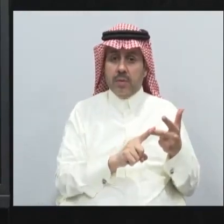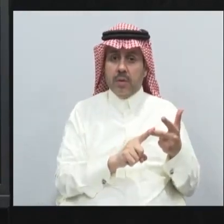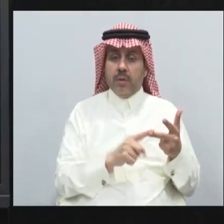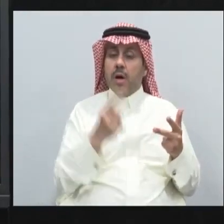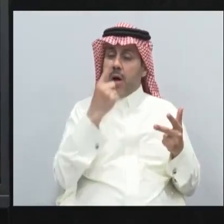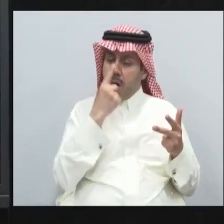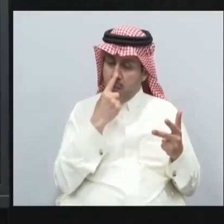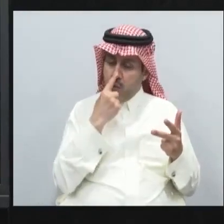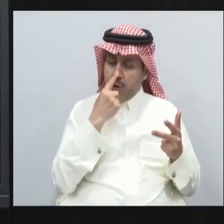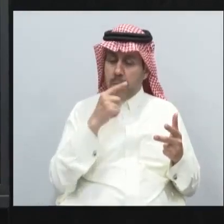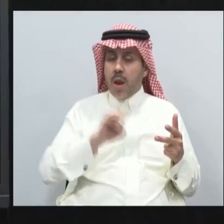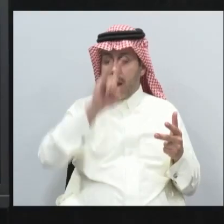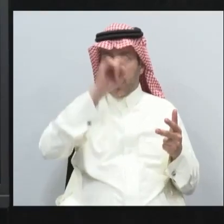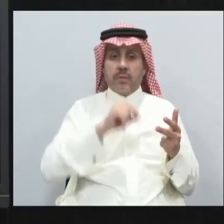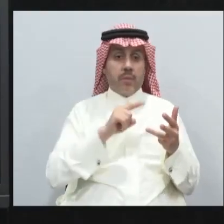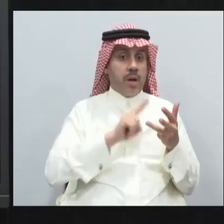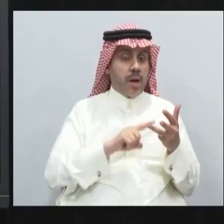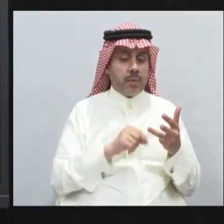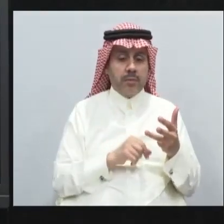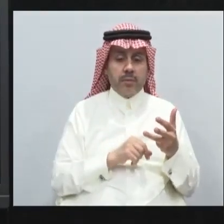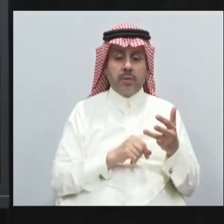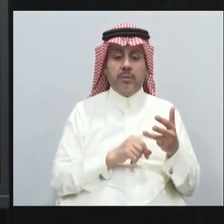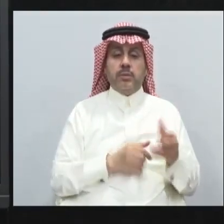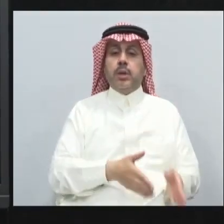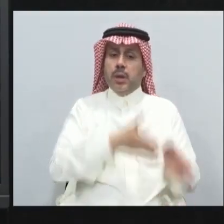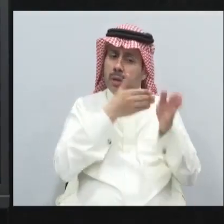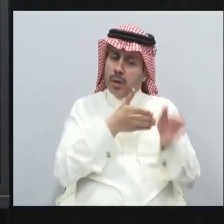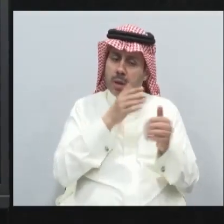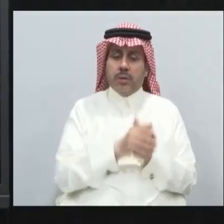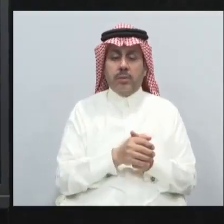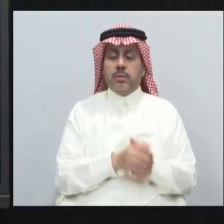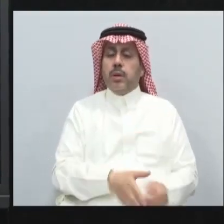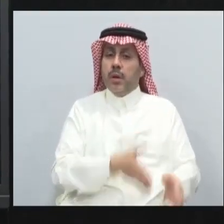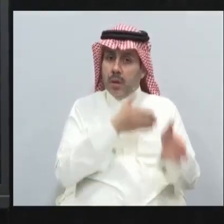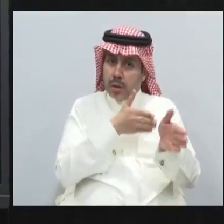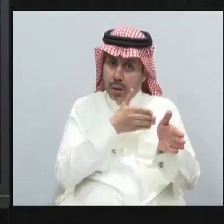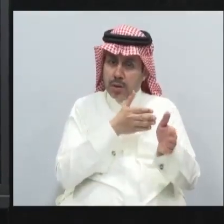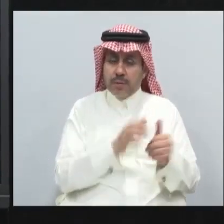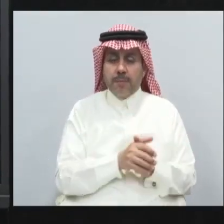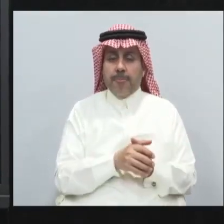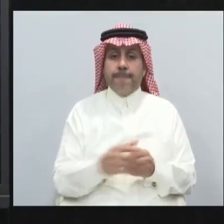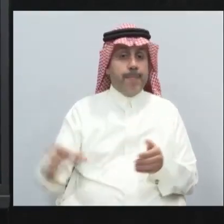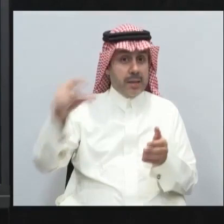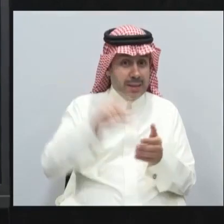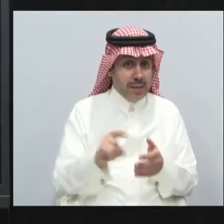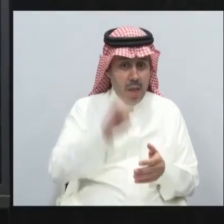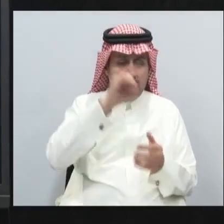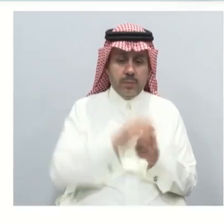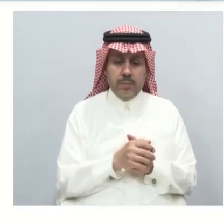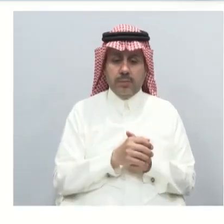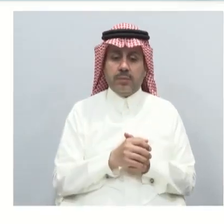والقبول نعم والرابعه هو الانقياد هو الانقياد لما دلت عليه